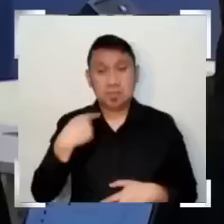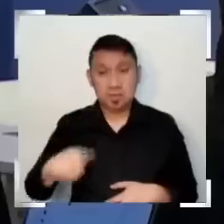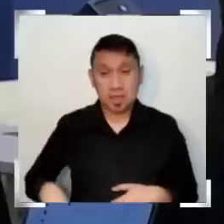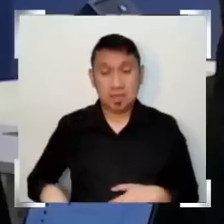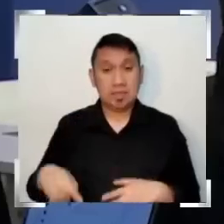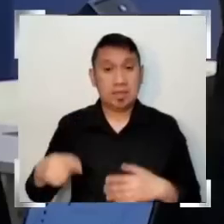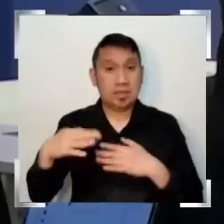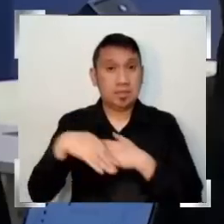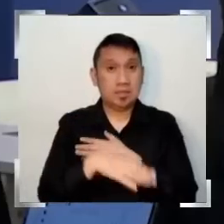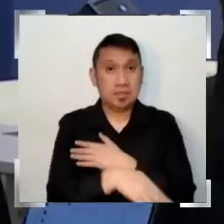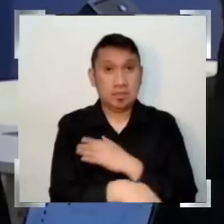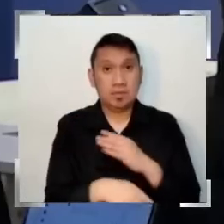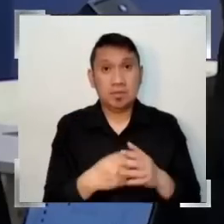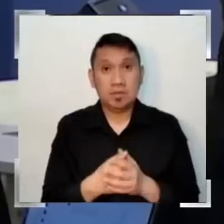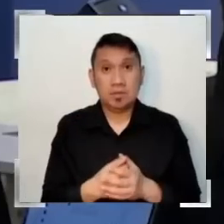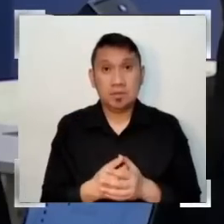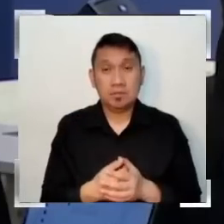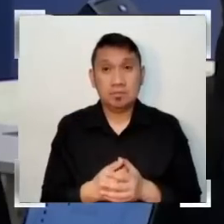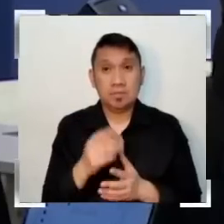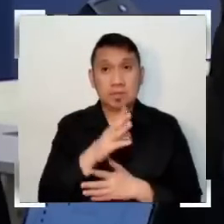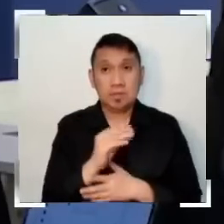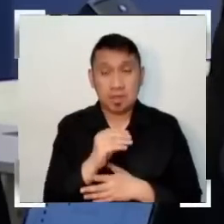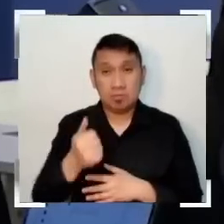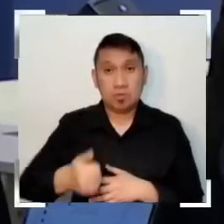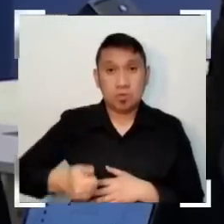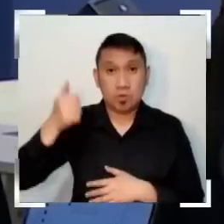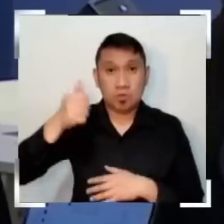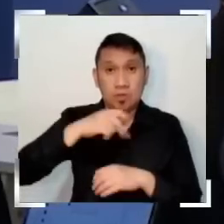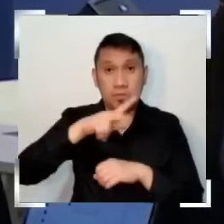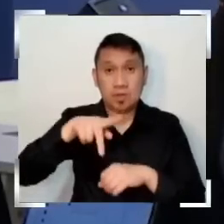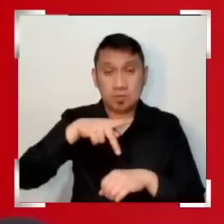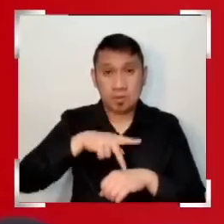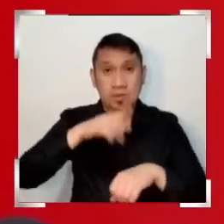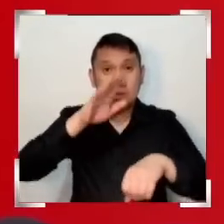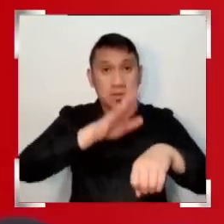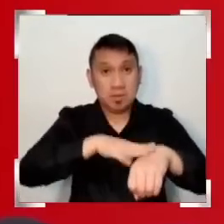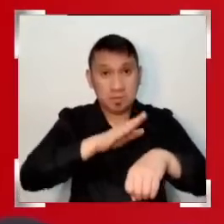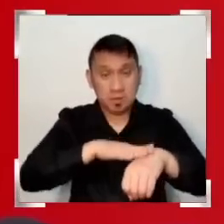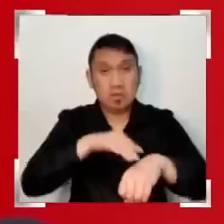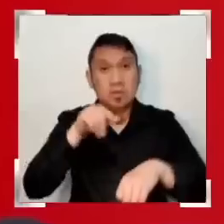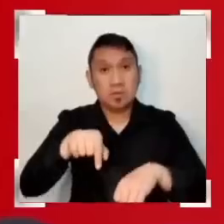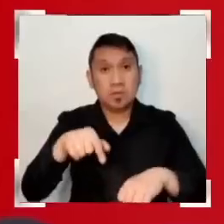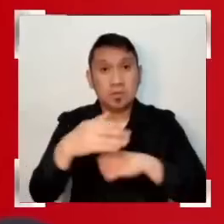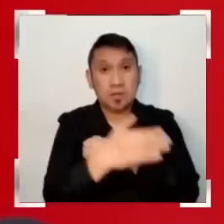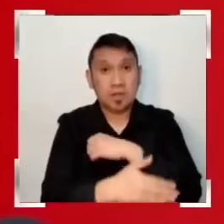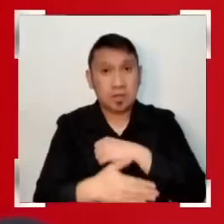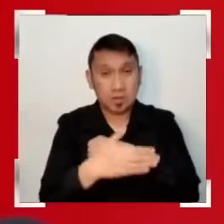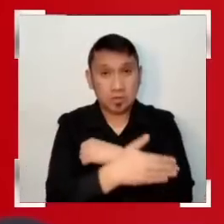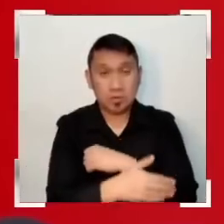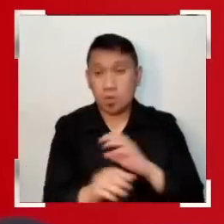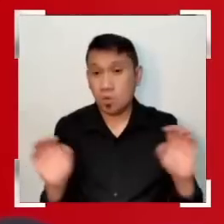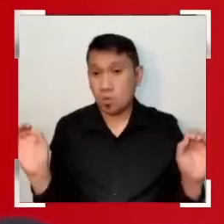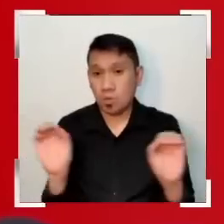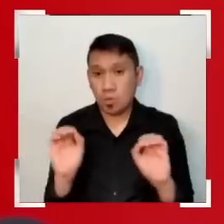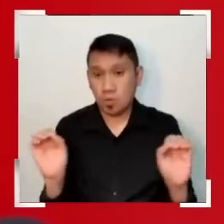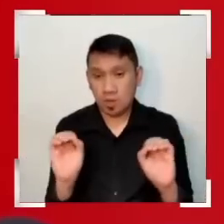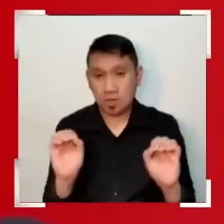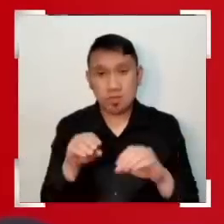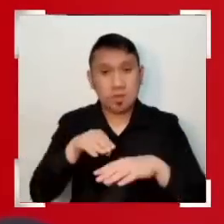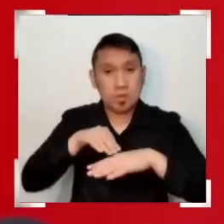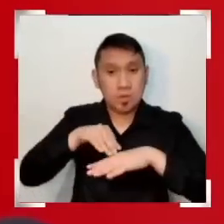na napanalunan ng Pilipinas. Pinaalalahanan din nila ang mga bansa na huwag magpa-impluensya sa